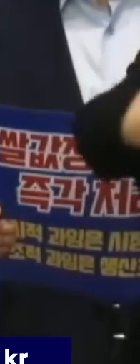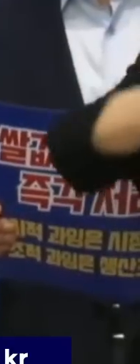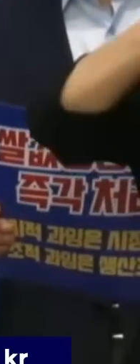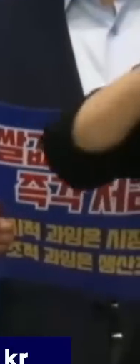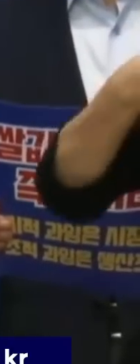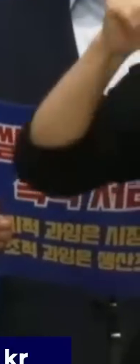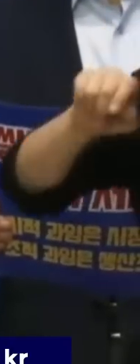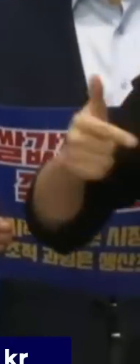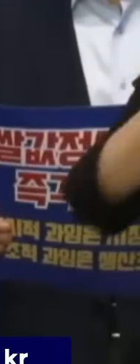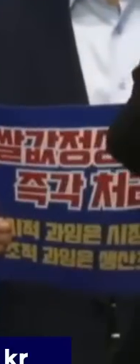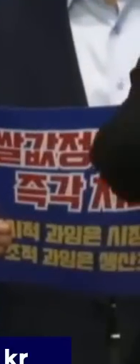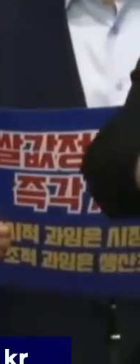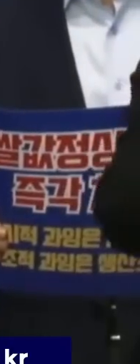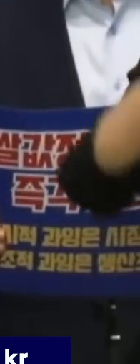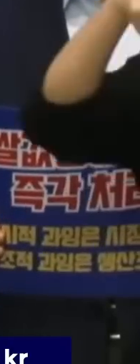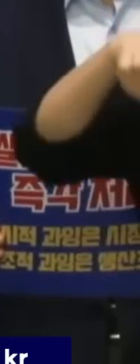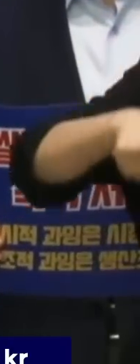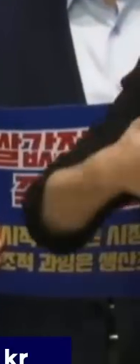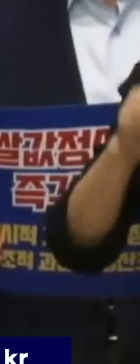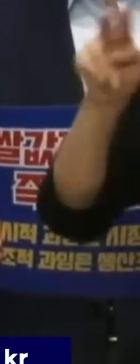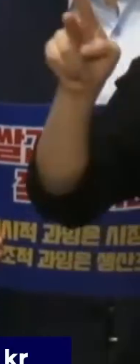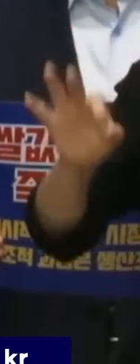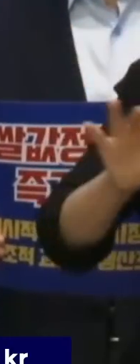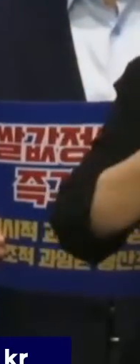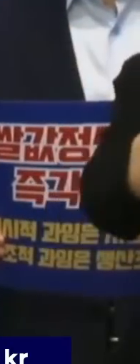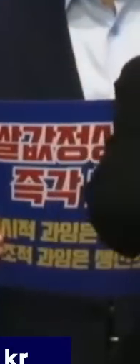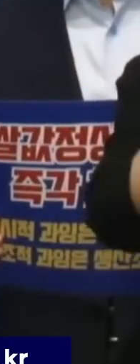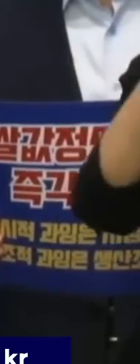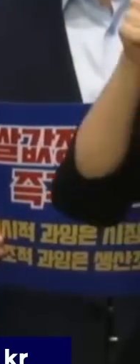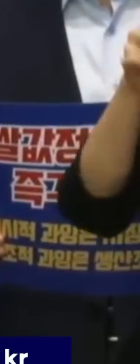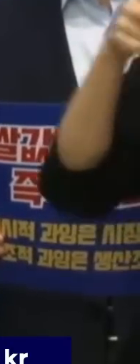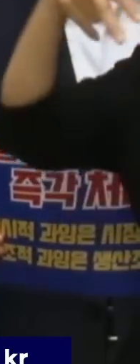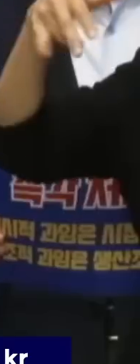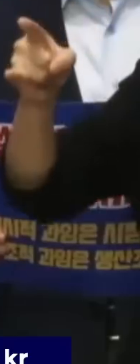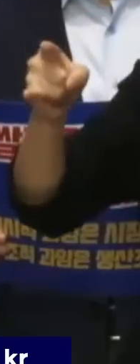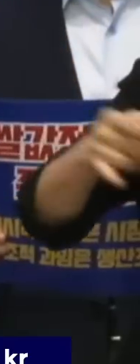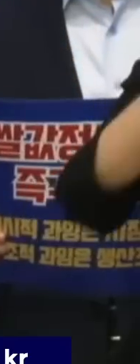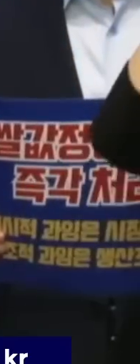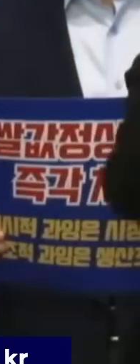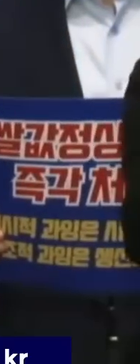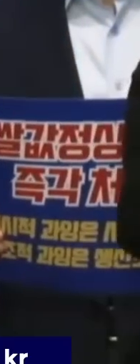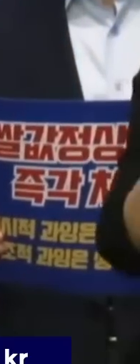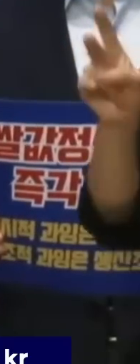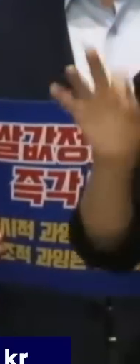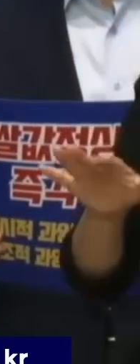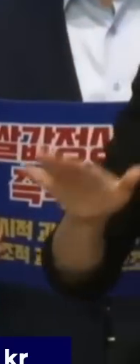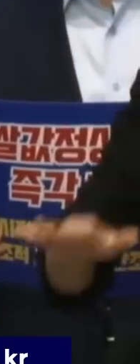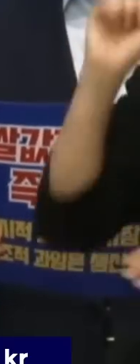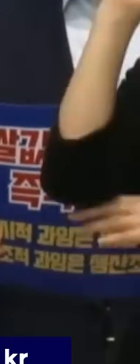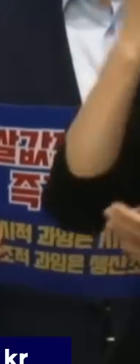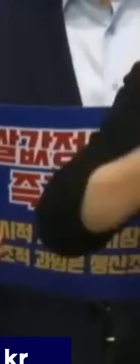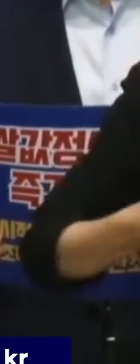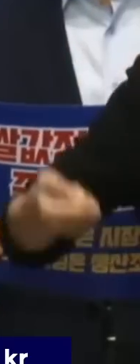주철현 윤준병 김회재 의원 그리고 최혜영 의원입니다. 안타깝게도